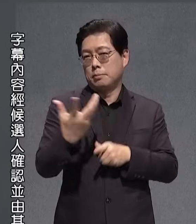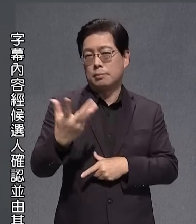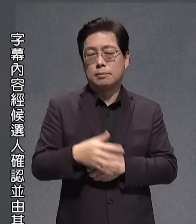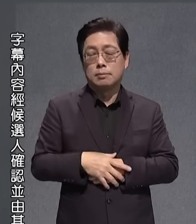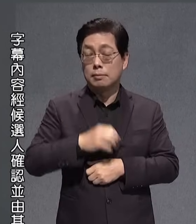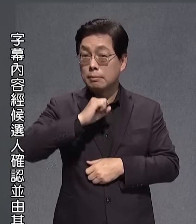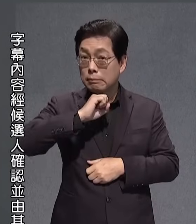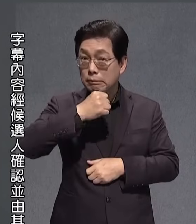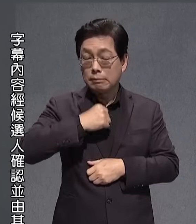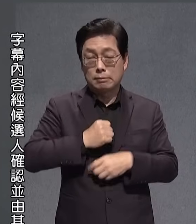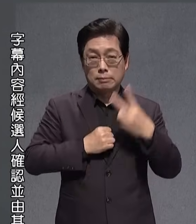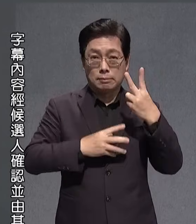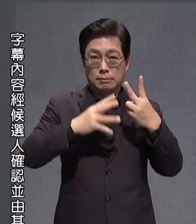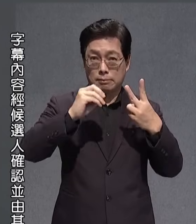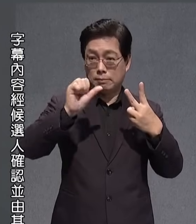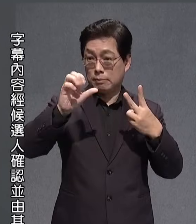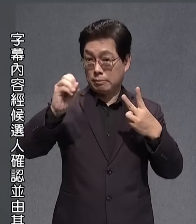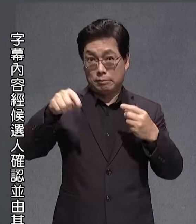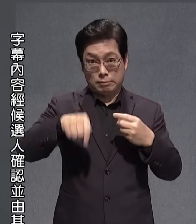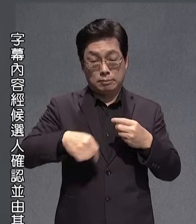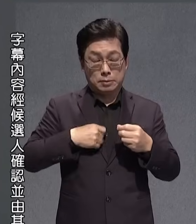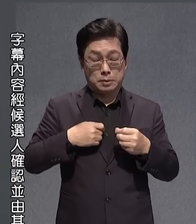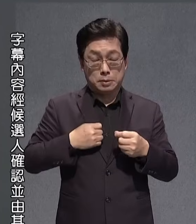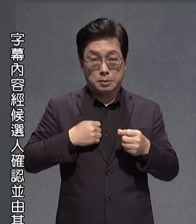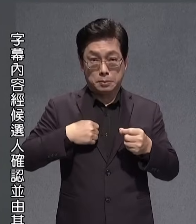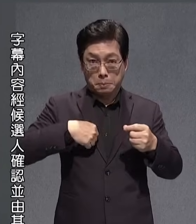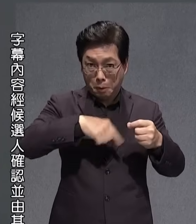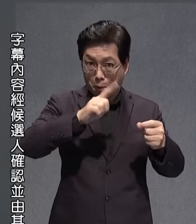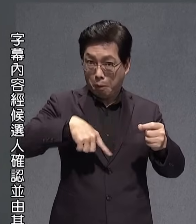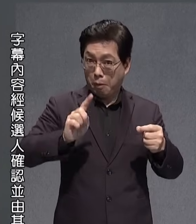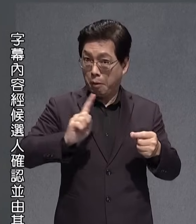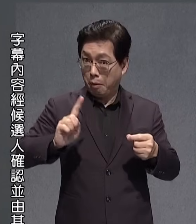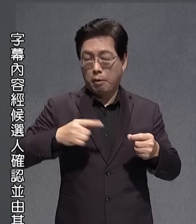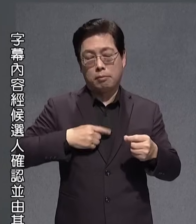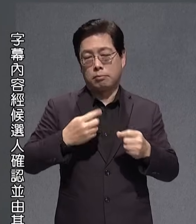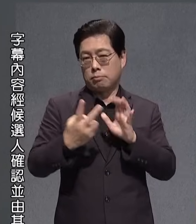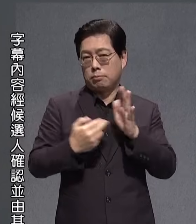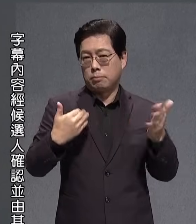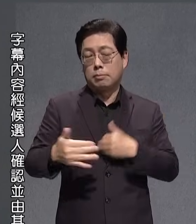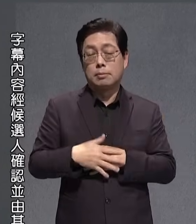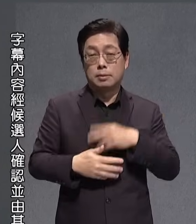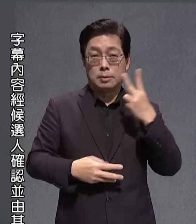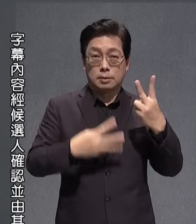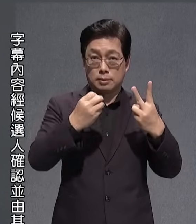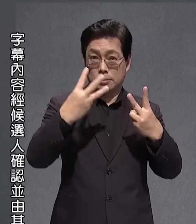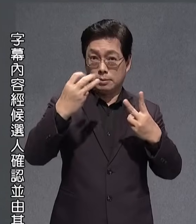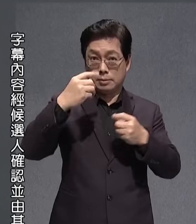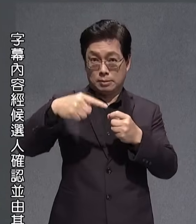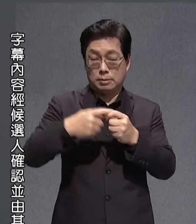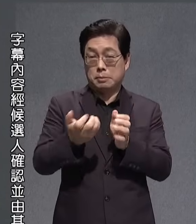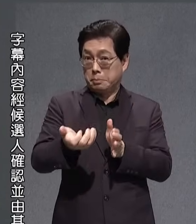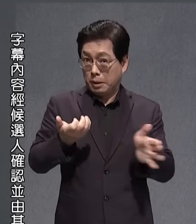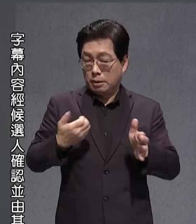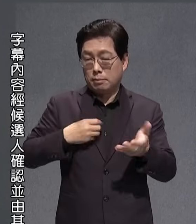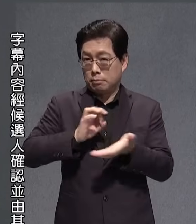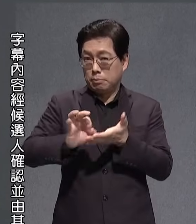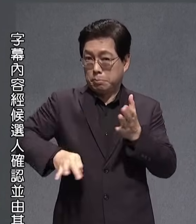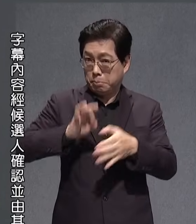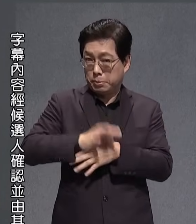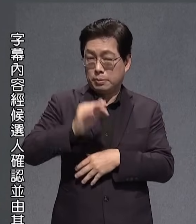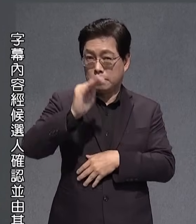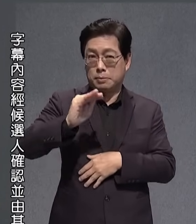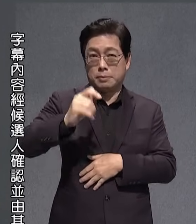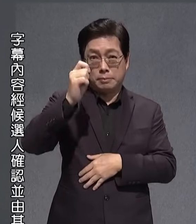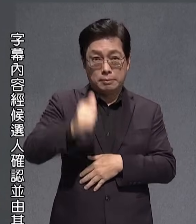了台湾2050净零转型的路径图。在2030年之前，我们将投资